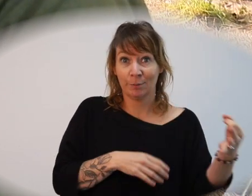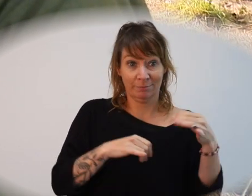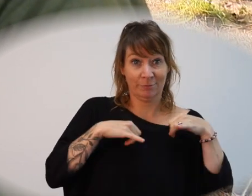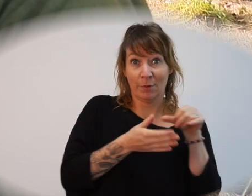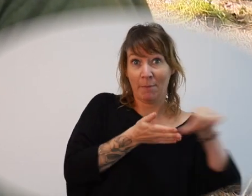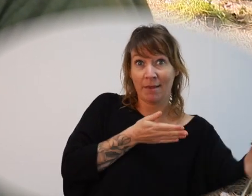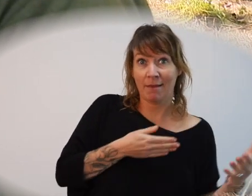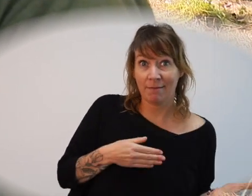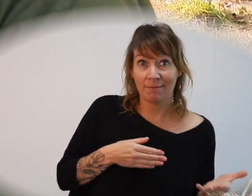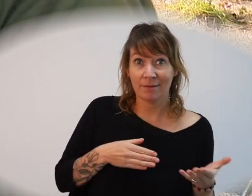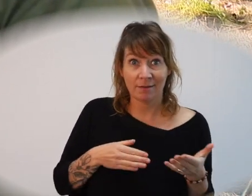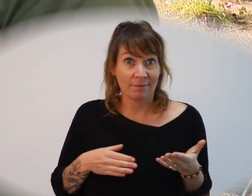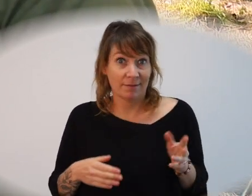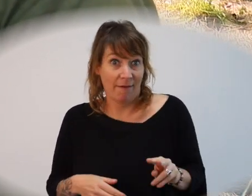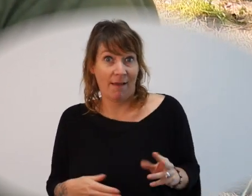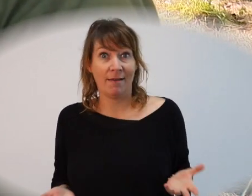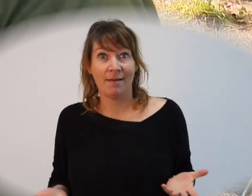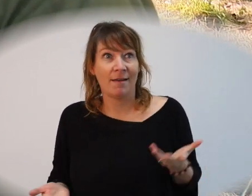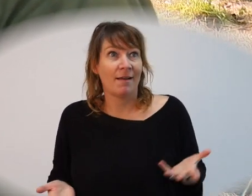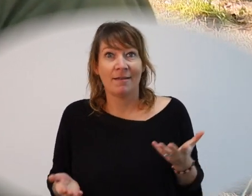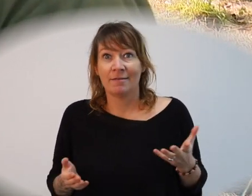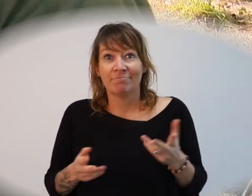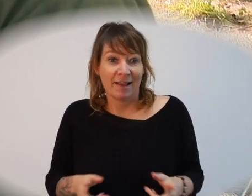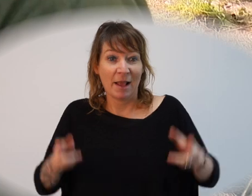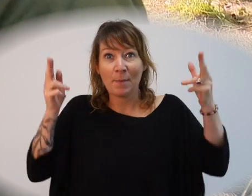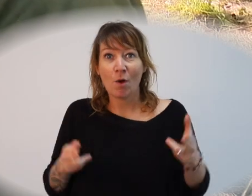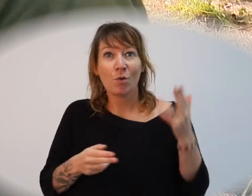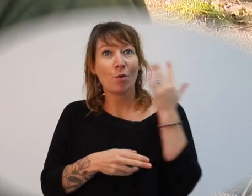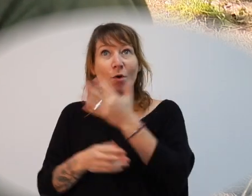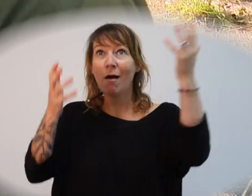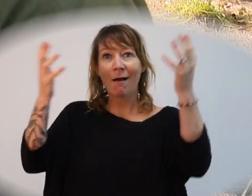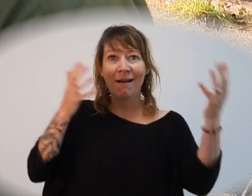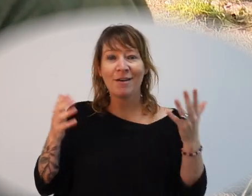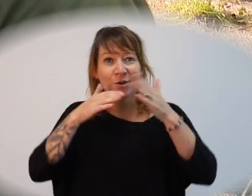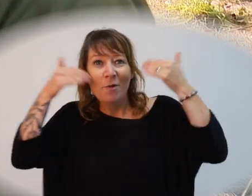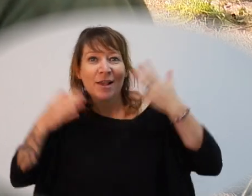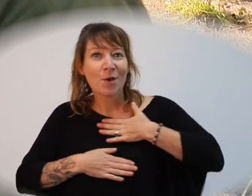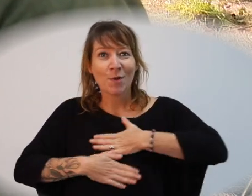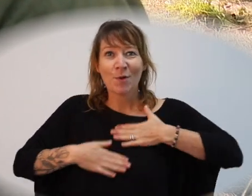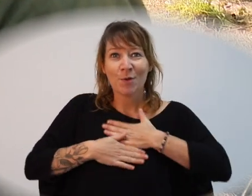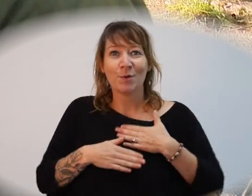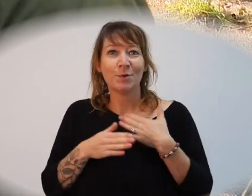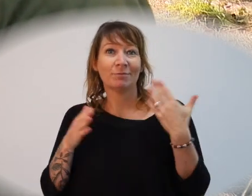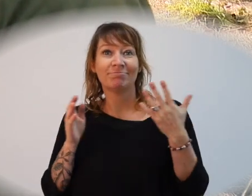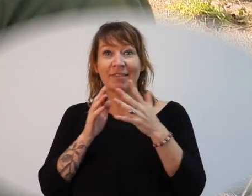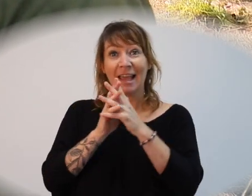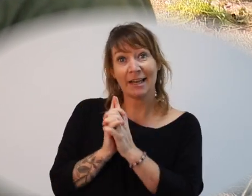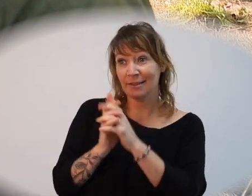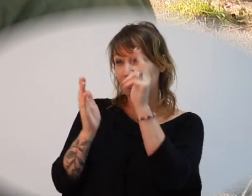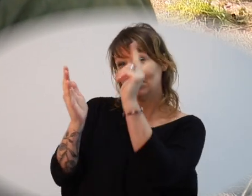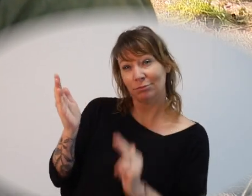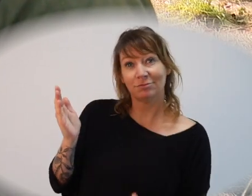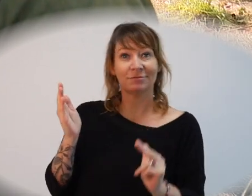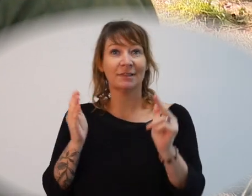payés. Voilà. Non, c'était une époque extrêmement colorée, joyeuse. Les églises étaient peintes, les statues étaient